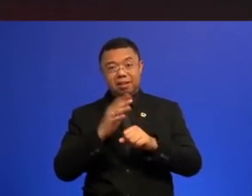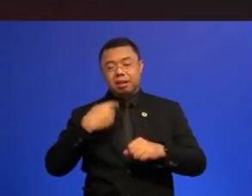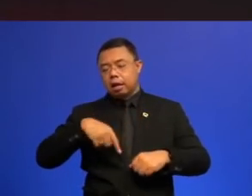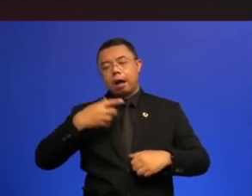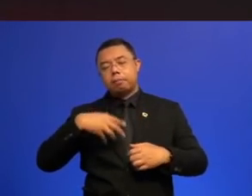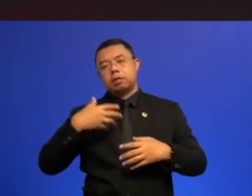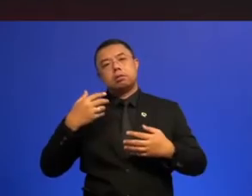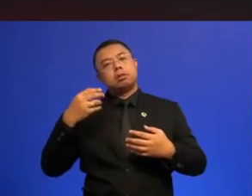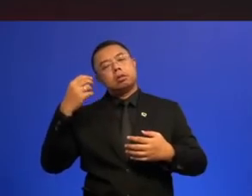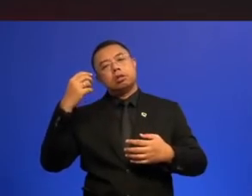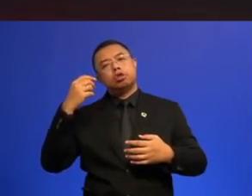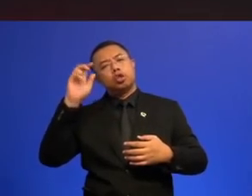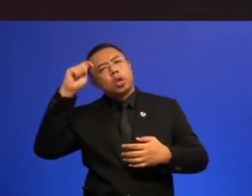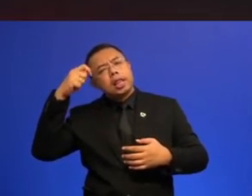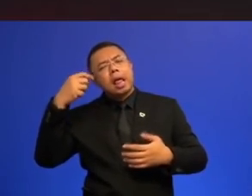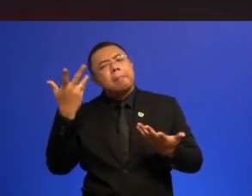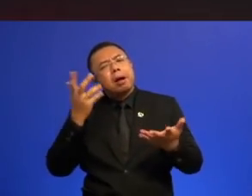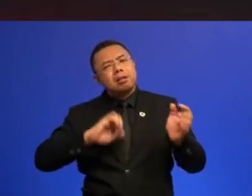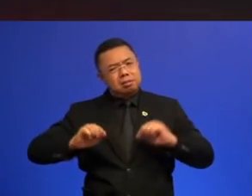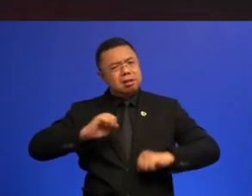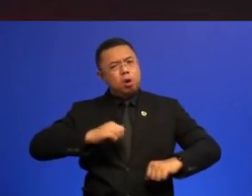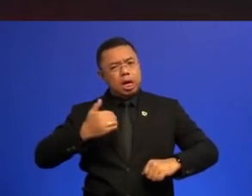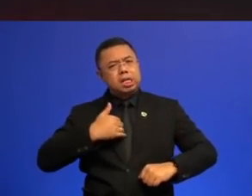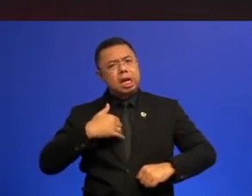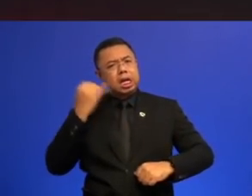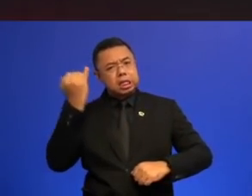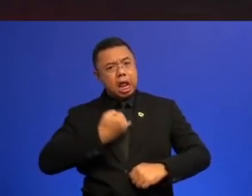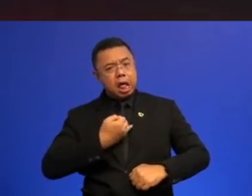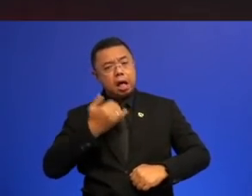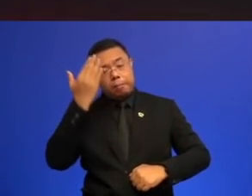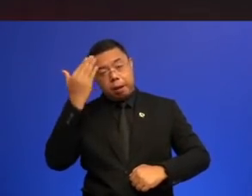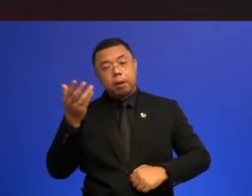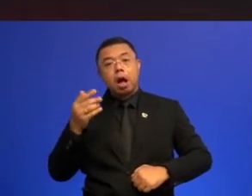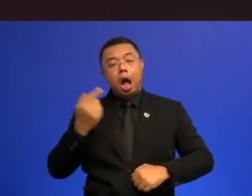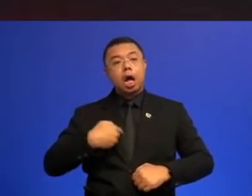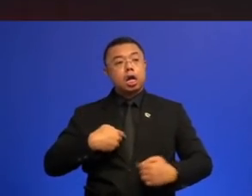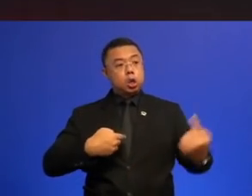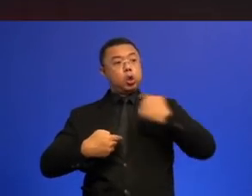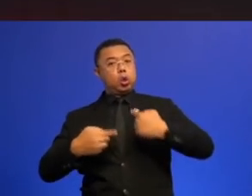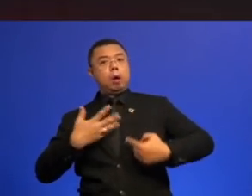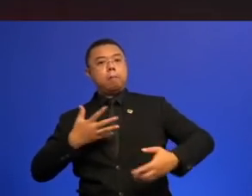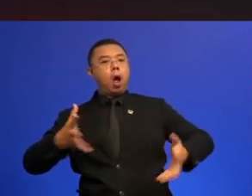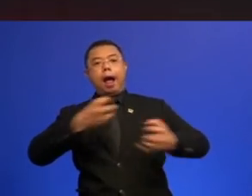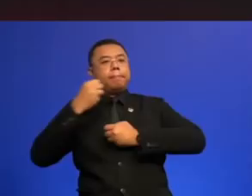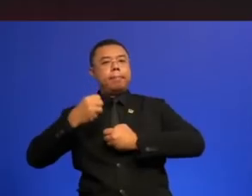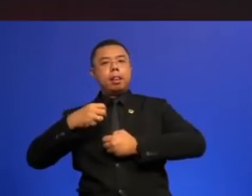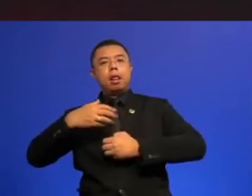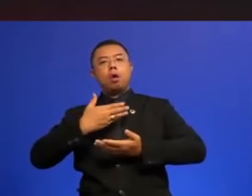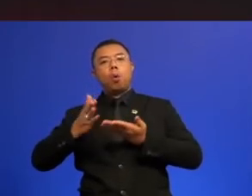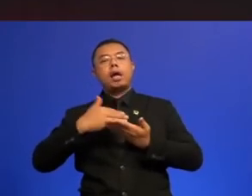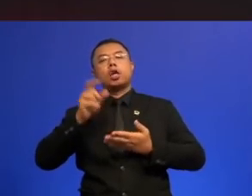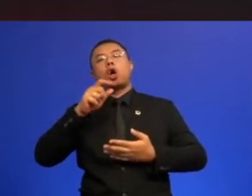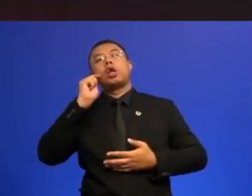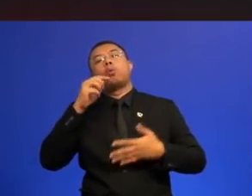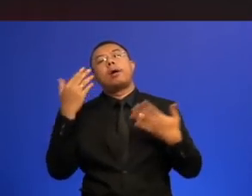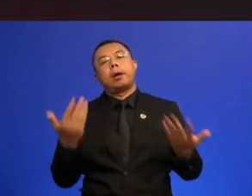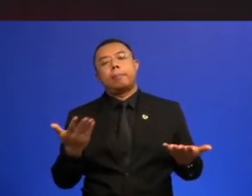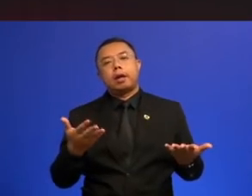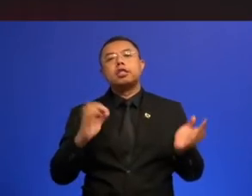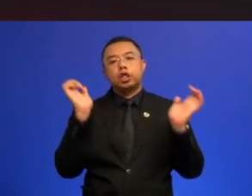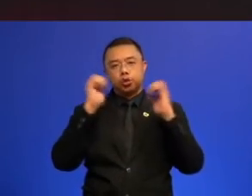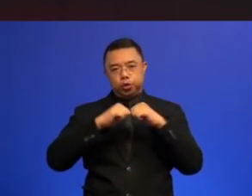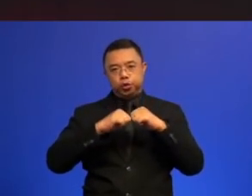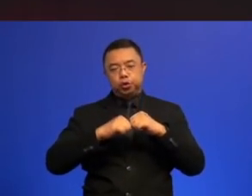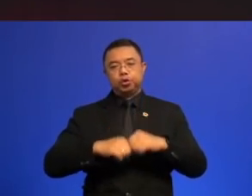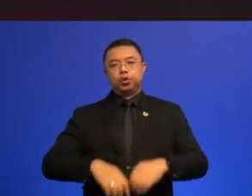kami sedang jatuh. Apakah tindakan saya salah? Karena saudara saya akhirnya menuduh saya mau menguasai harta orang tua. Mohon sarannya. Saya